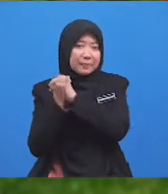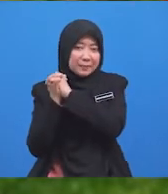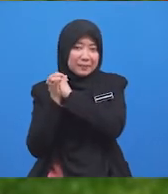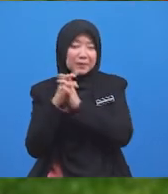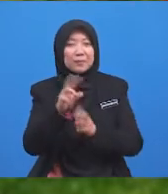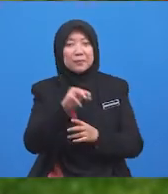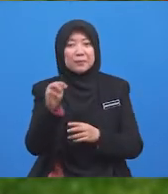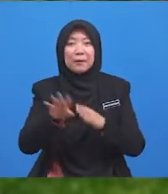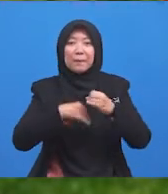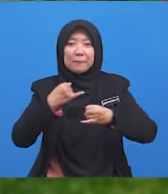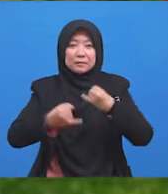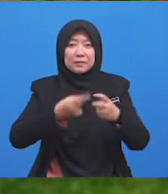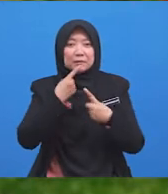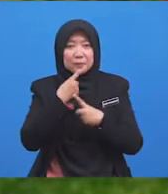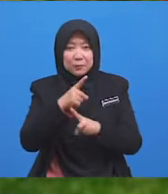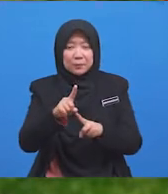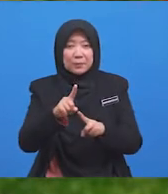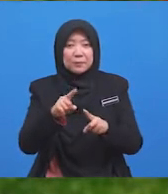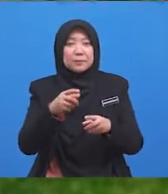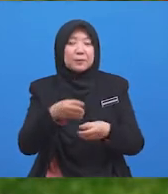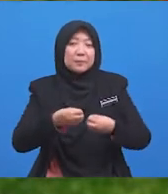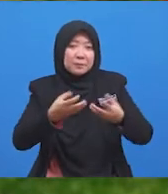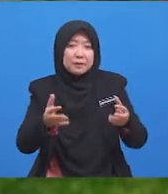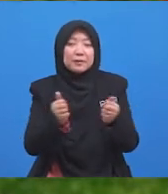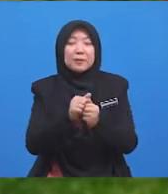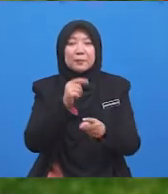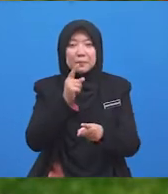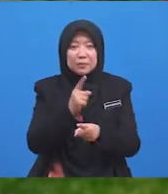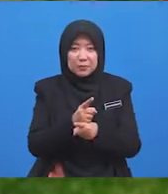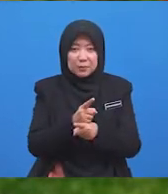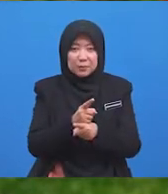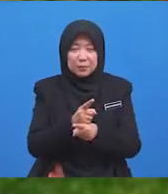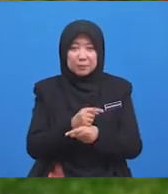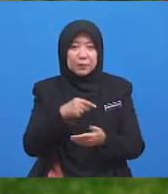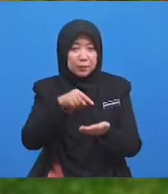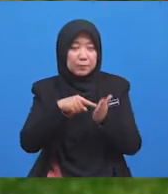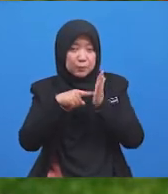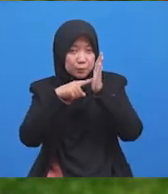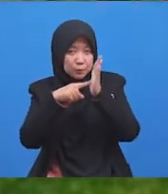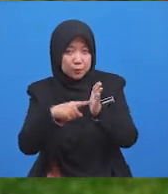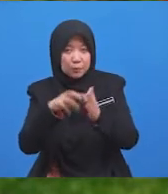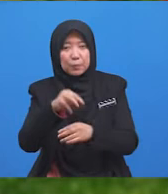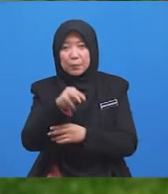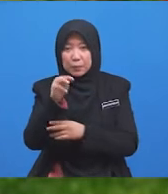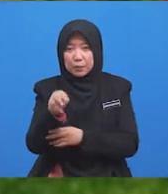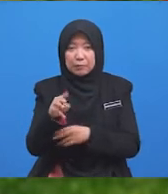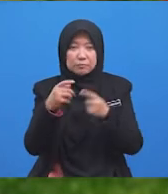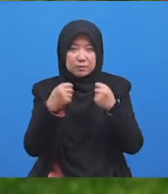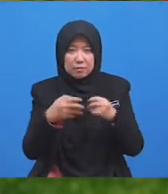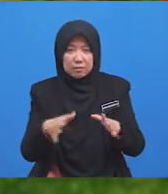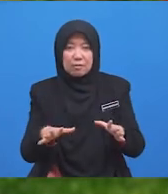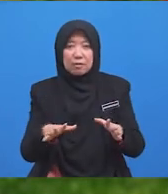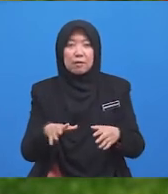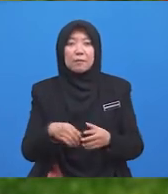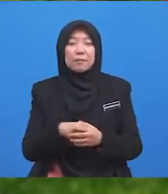murid-muridnya percaya menjawab soalan diberi dengan betul ini menunjukkan murid-murid telah